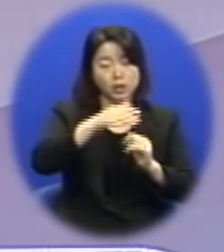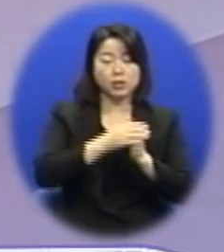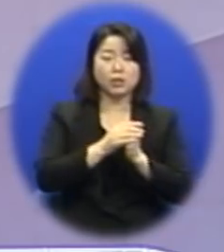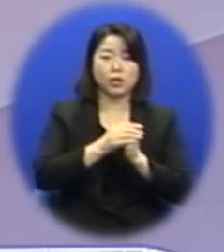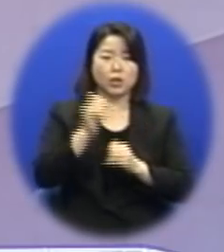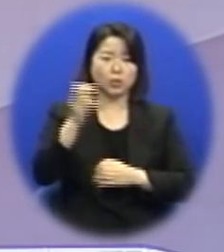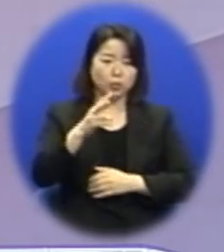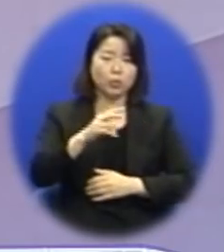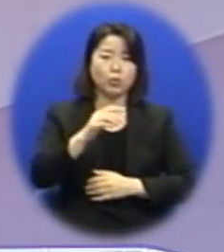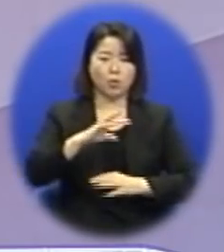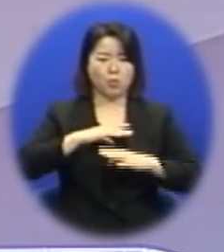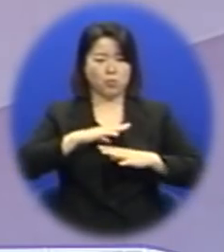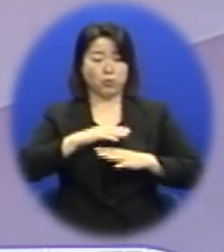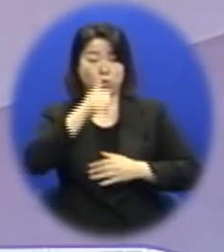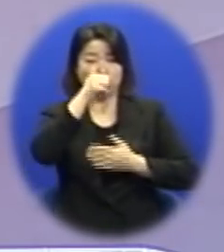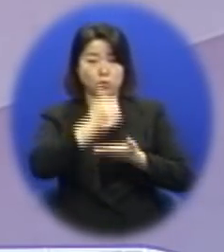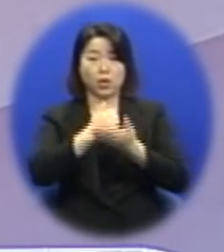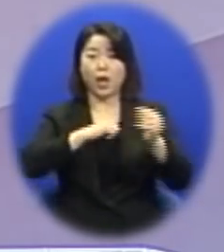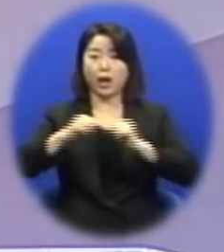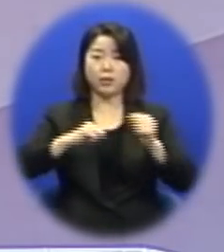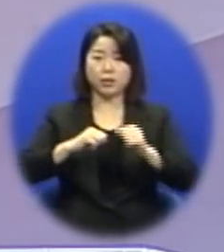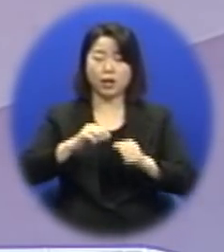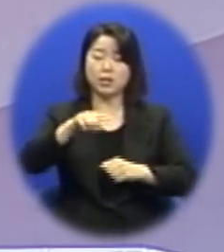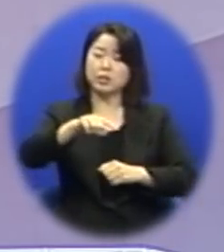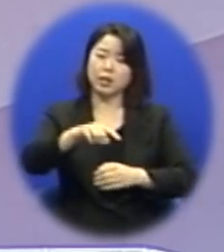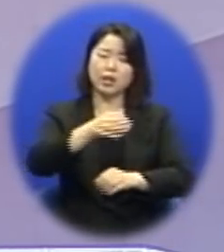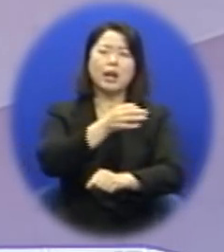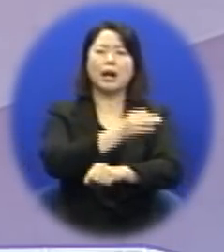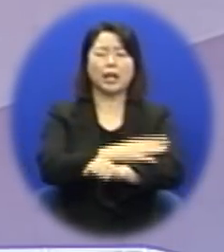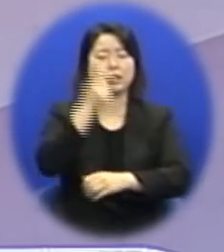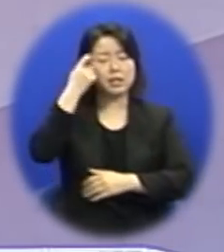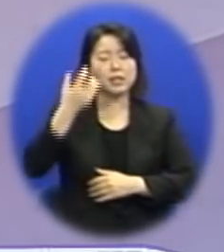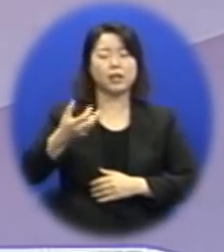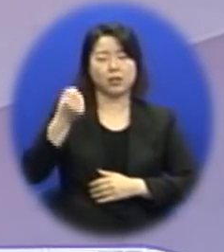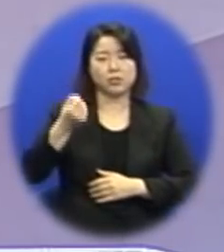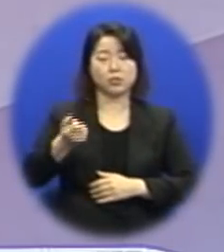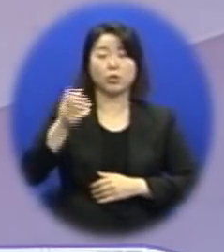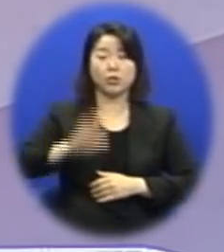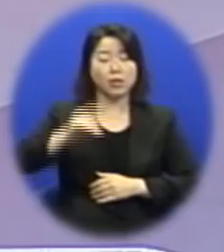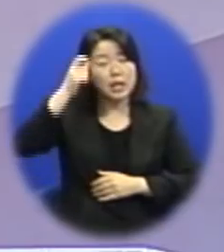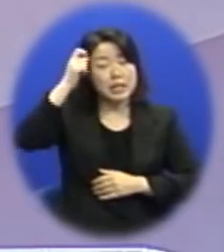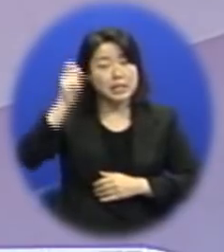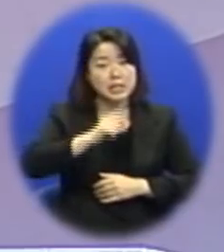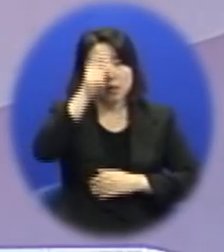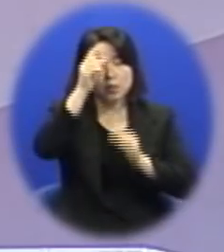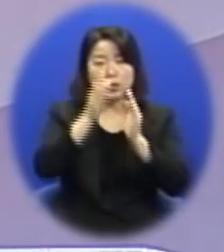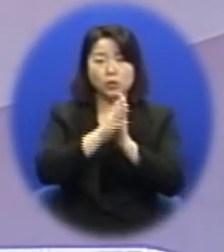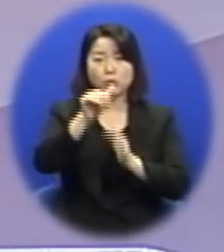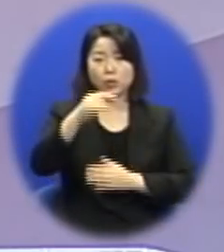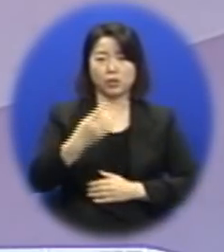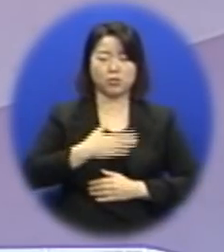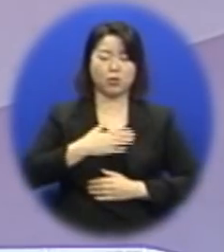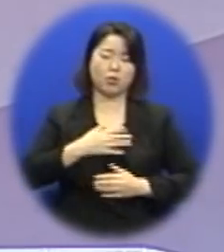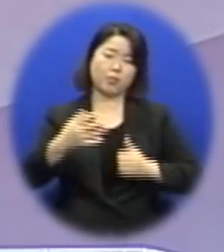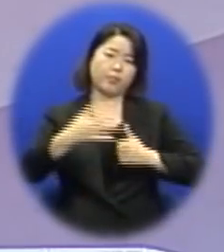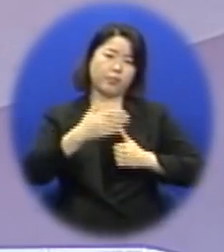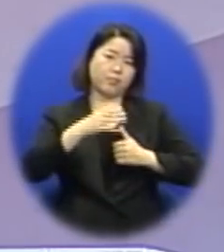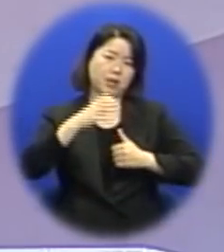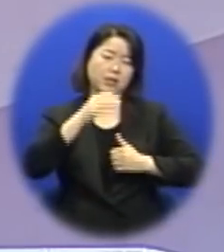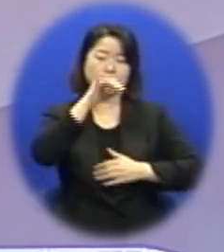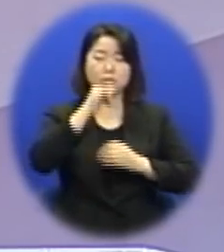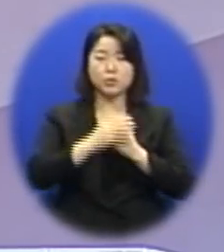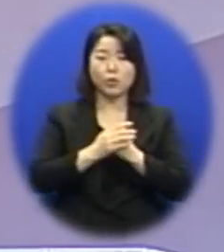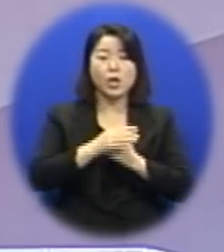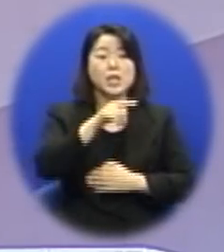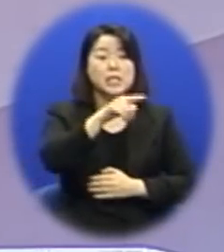짓는구나 그렇게만 생각했습니다 새벽 기도 때 주님은 저에게 다 고치셨어요 내가